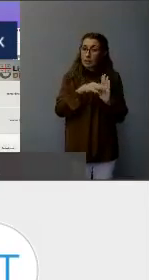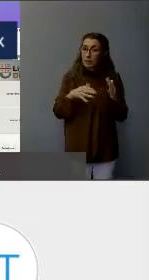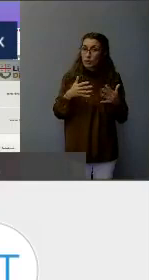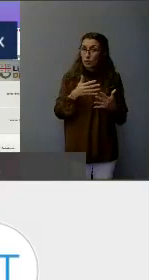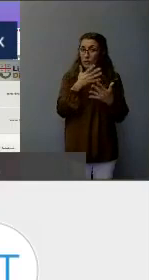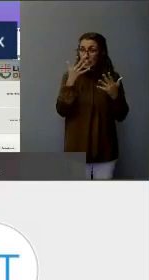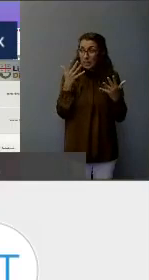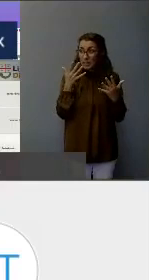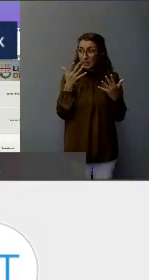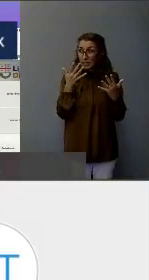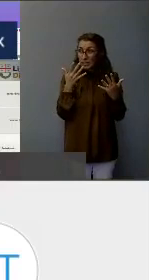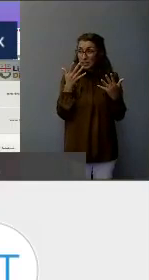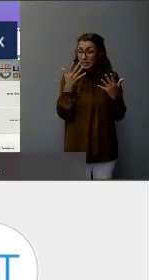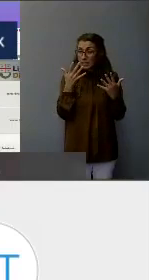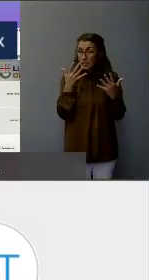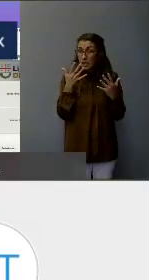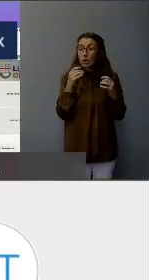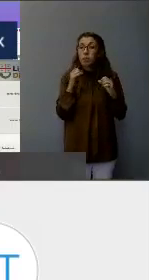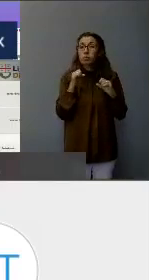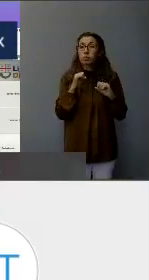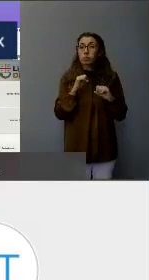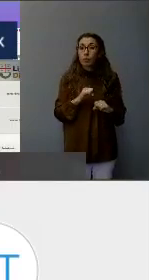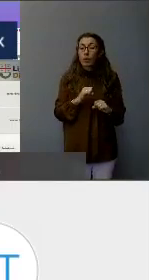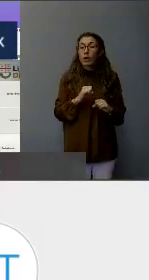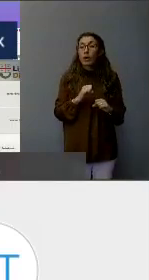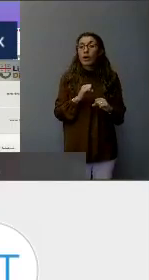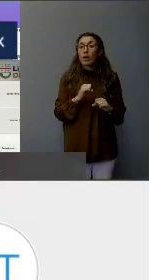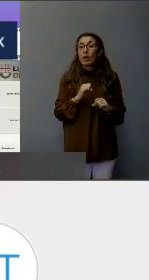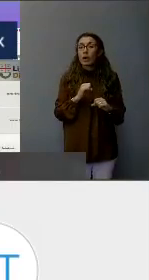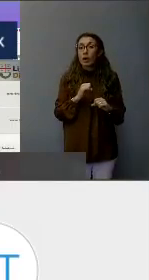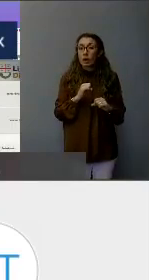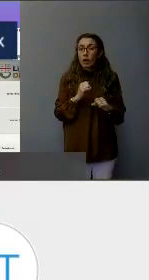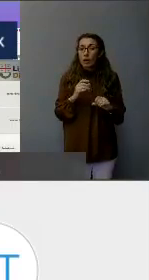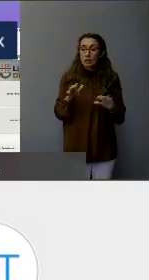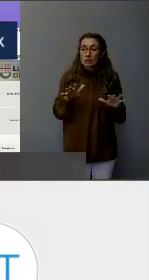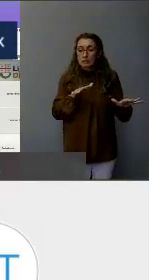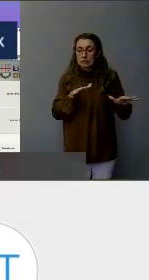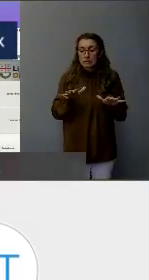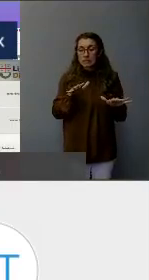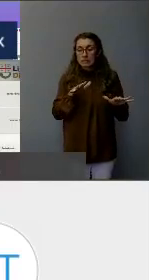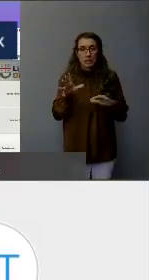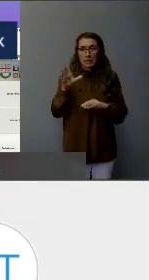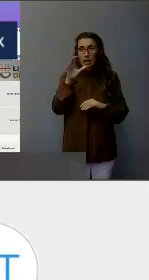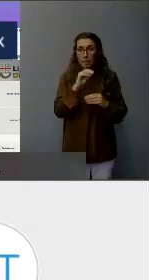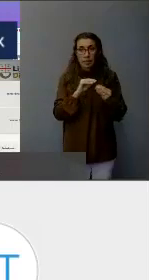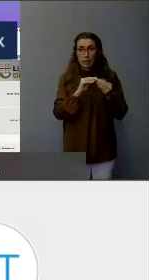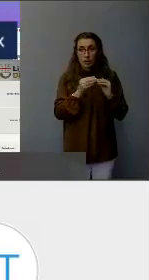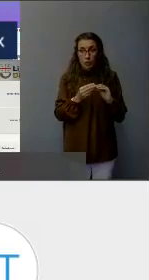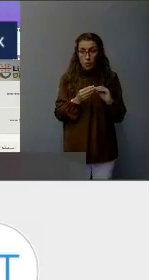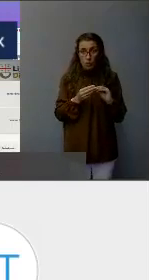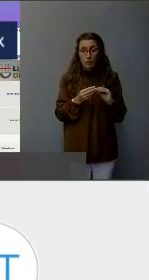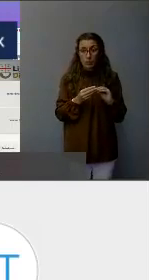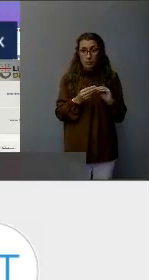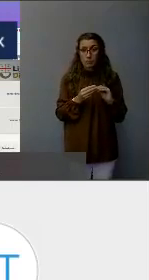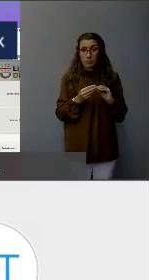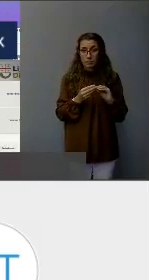fornire ai cittadini che si stanno mobilitando per cercare di frenare questa